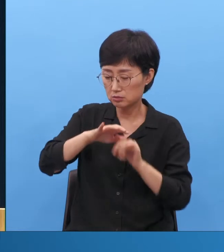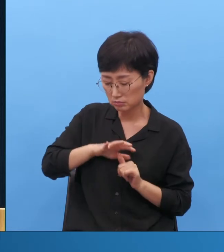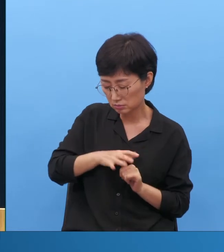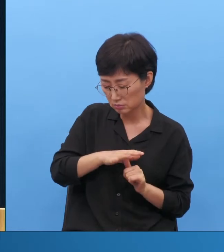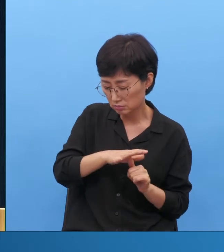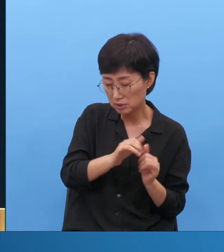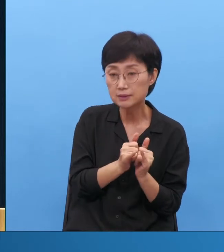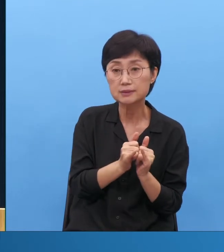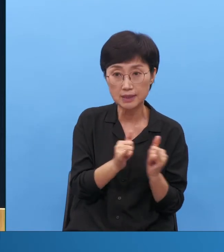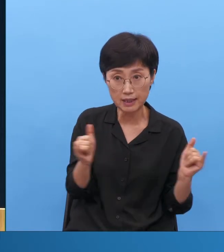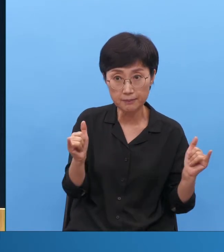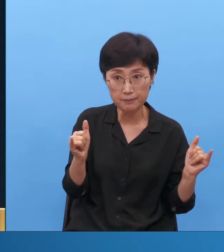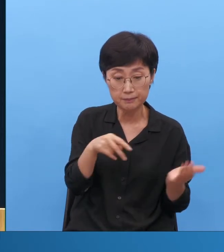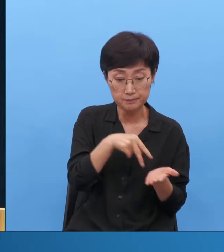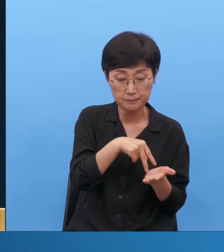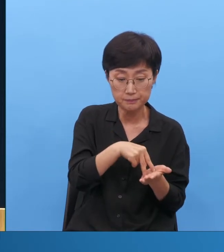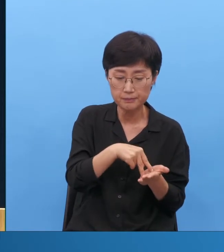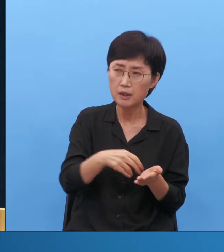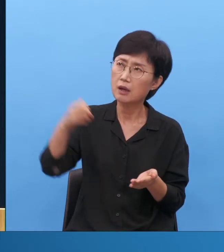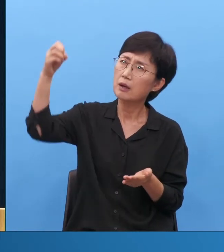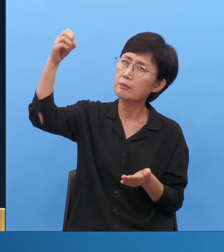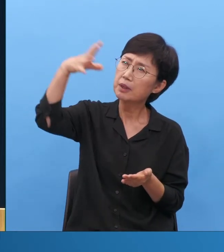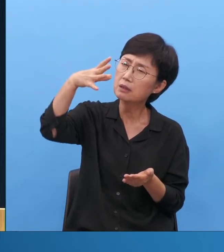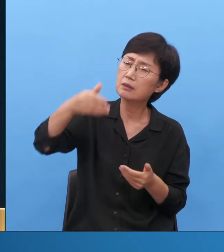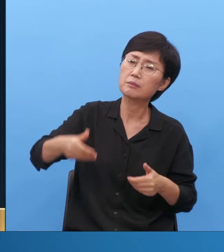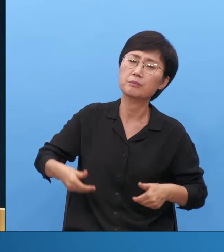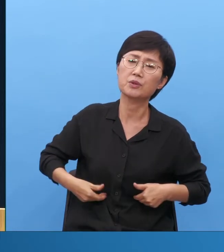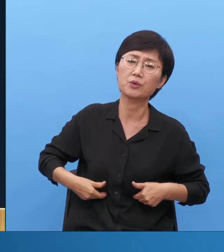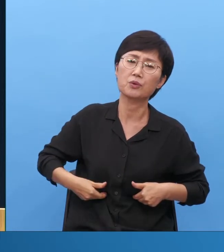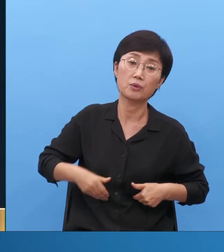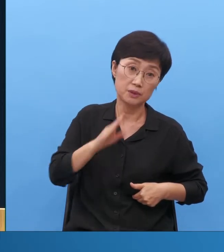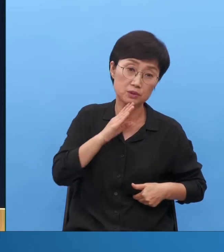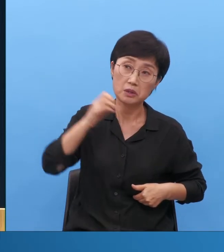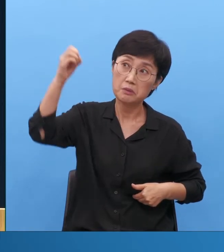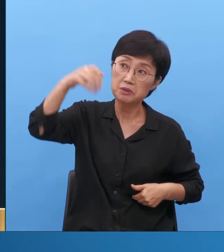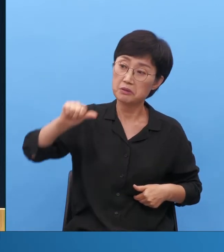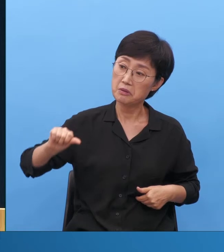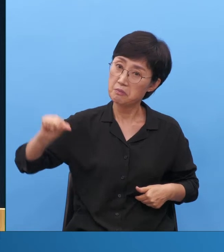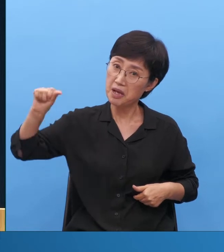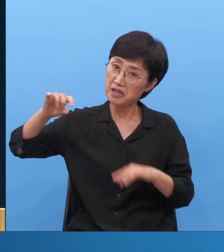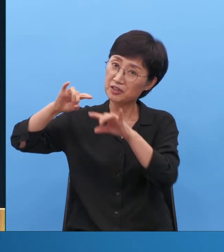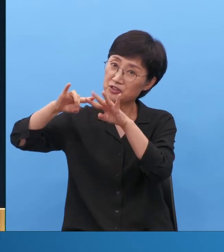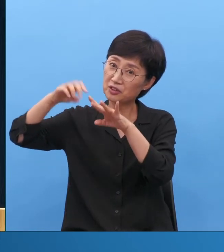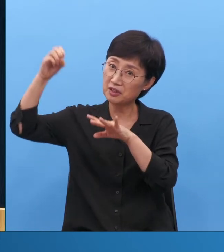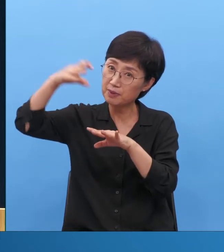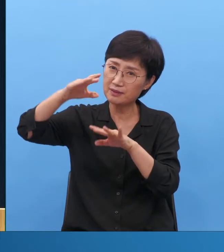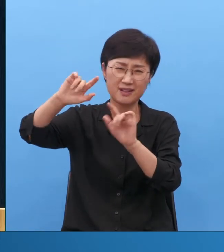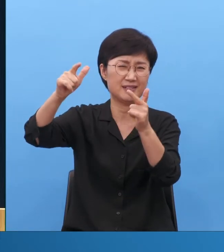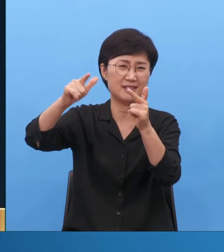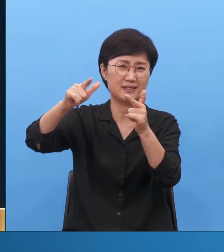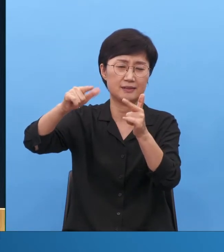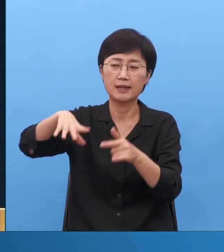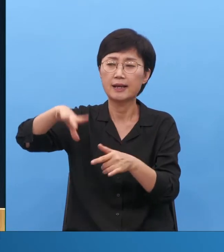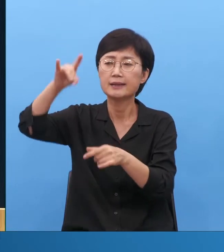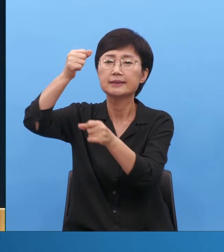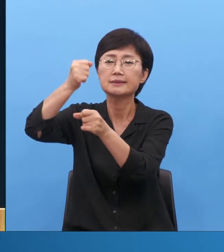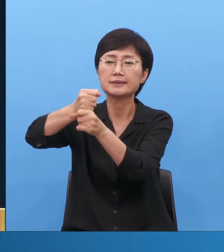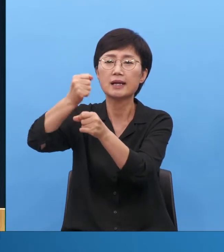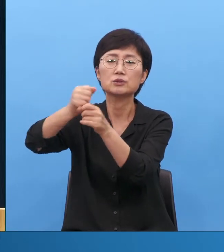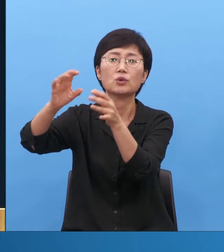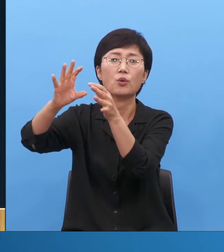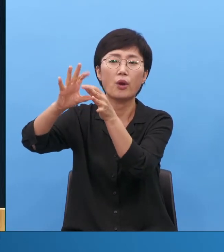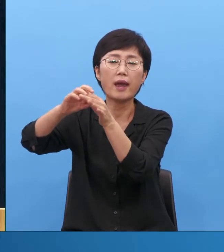얼마나 필요합니까? 그 빛을 비추 이 빛은 그냥 빛이 아닙니다. 창조의 빛. How necessary is that light for the people who are in the midst of darkness? It's not just a simple